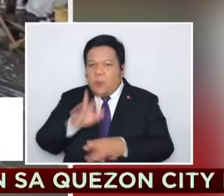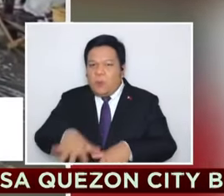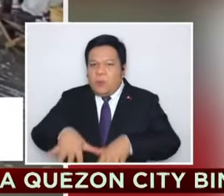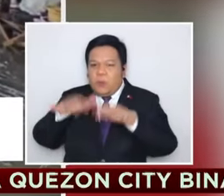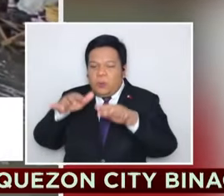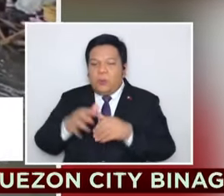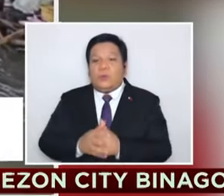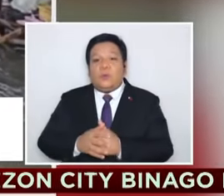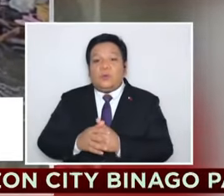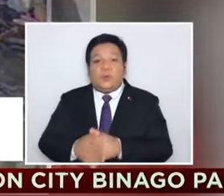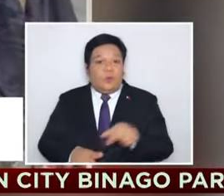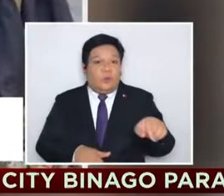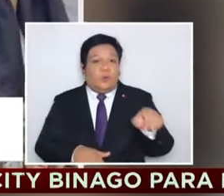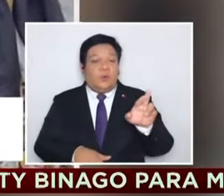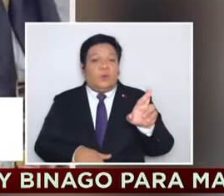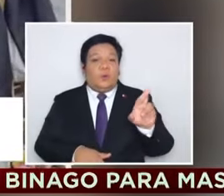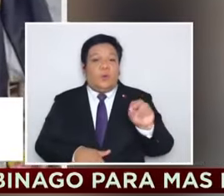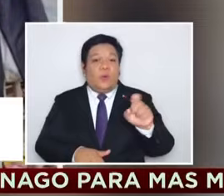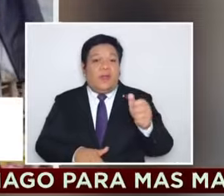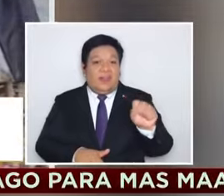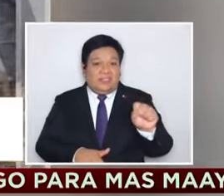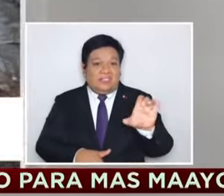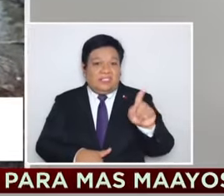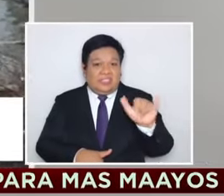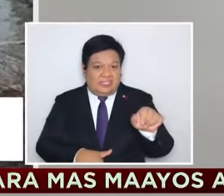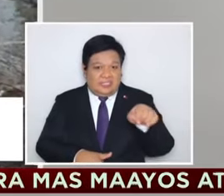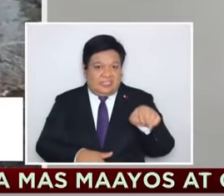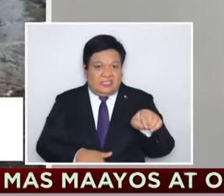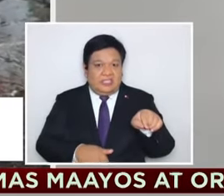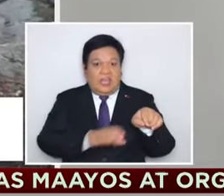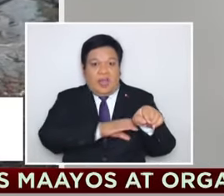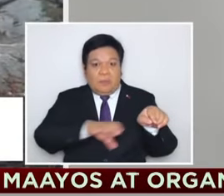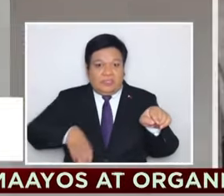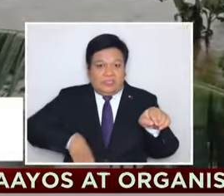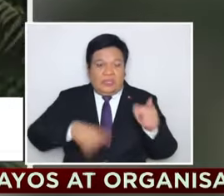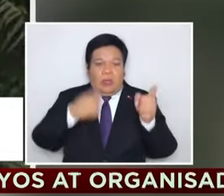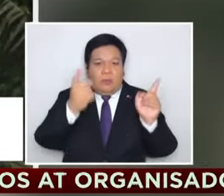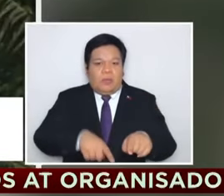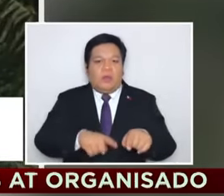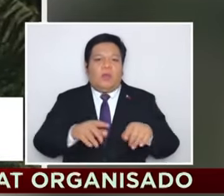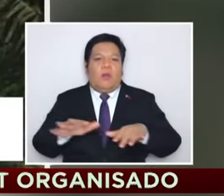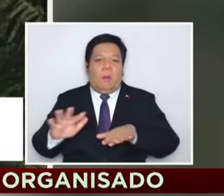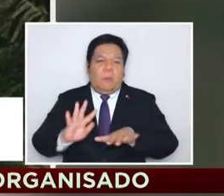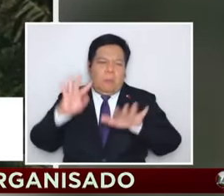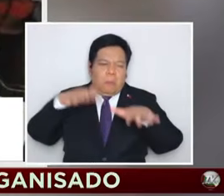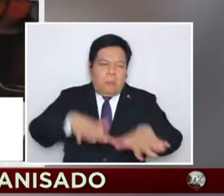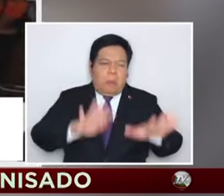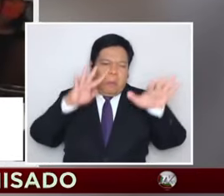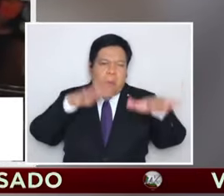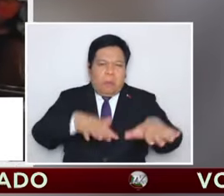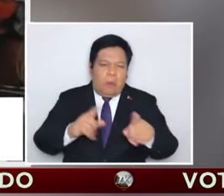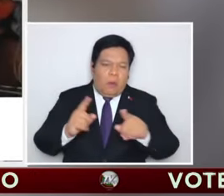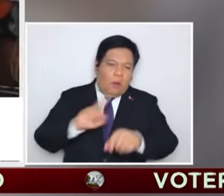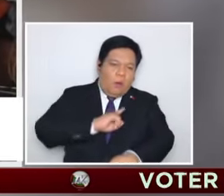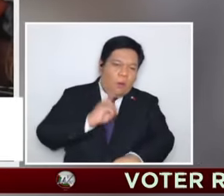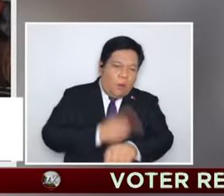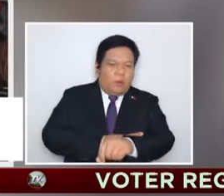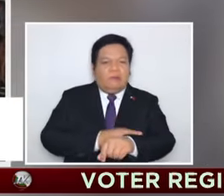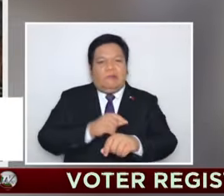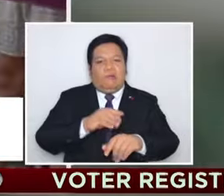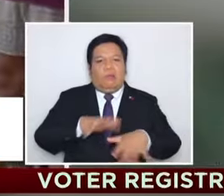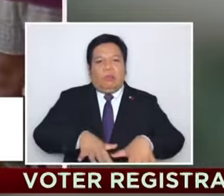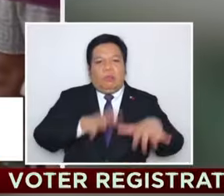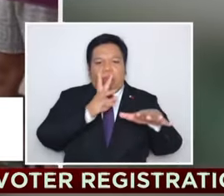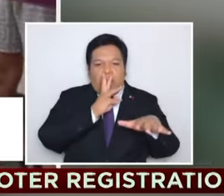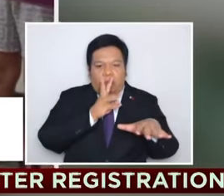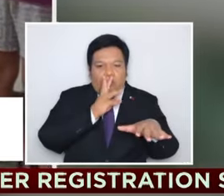Rojas City, Capiz dahil sa paghambalos ng malalaking alon. Inilikas din ang mga nakatira malapit sa